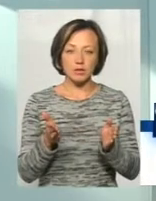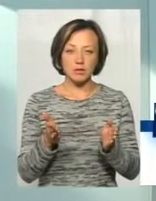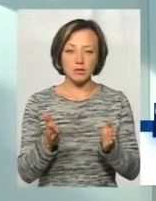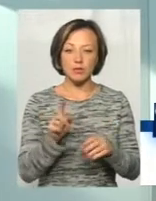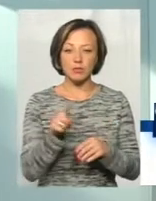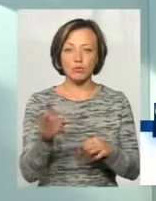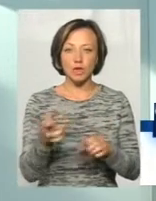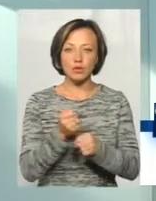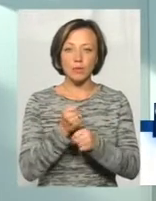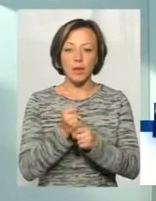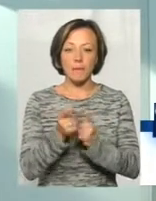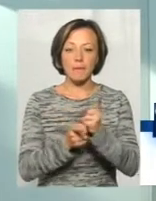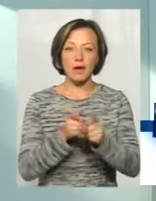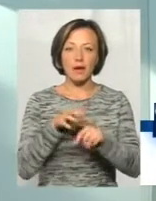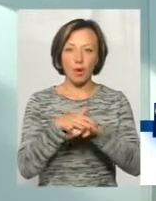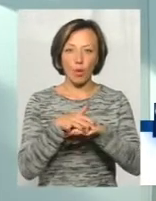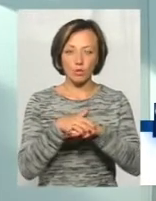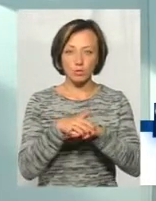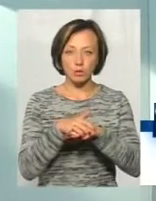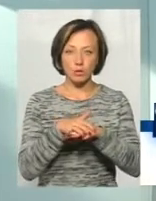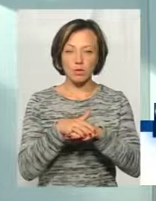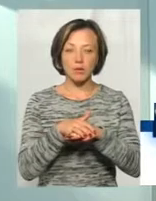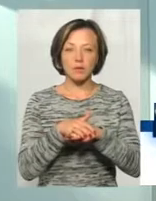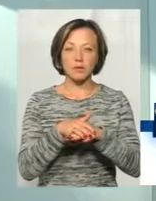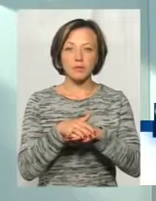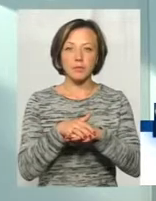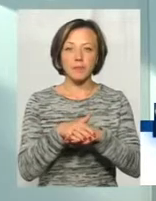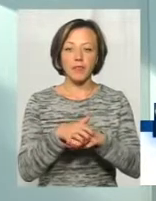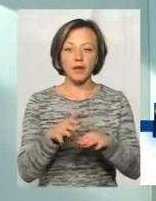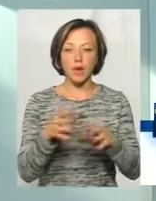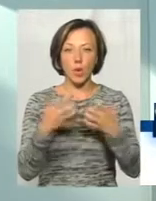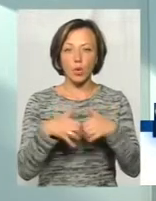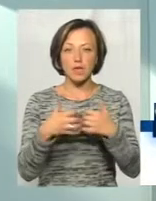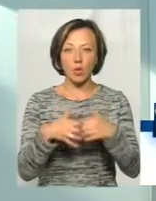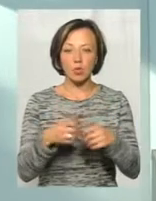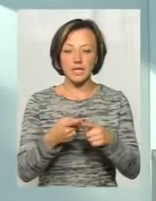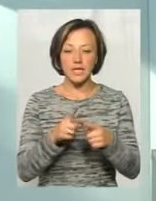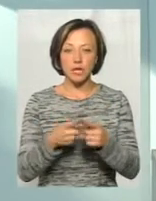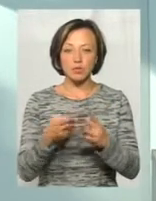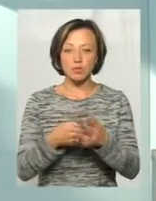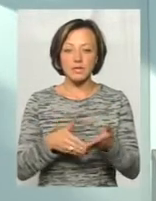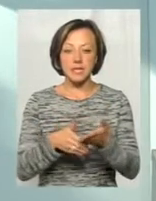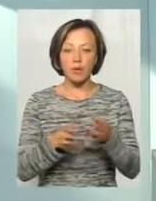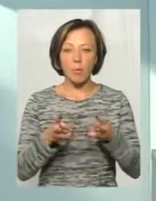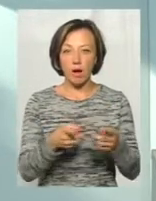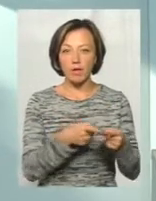їм буде зроблений перерахунок, а вірніше, як розрахунок цієї субсидії на опалювальний період